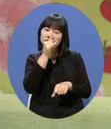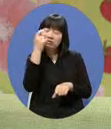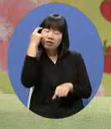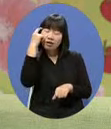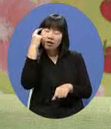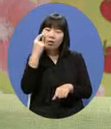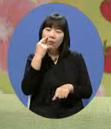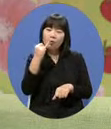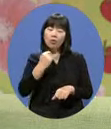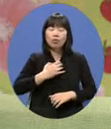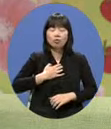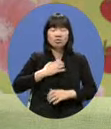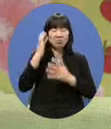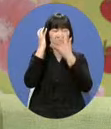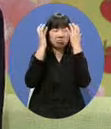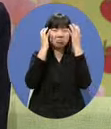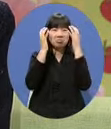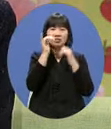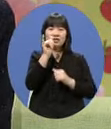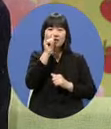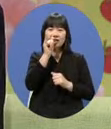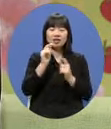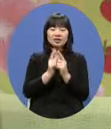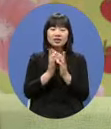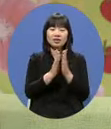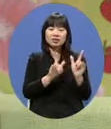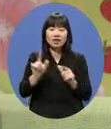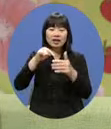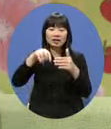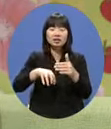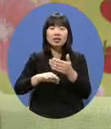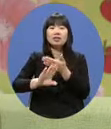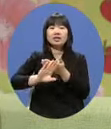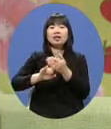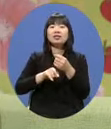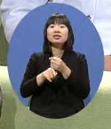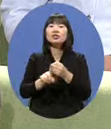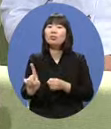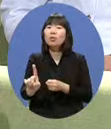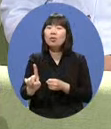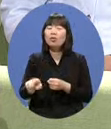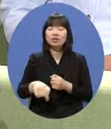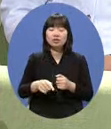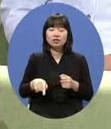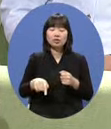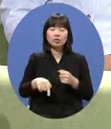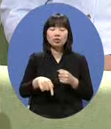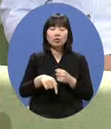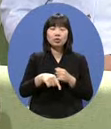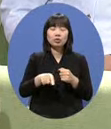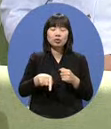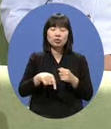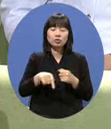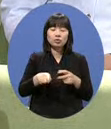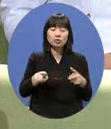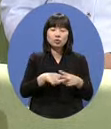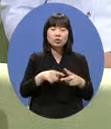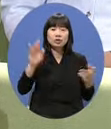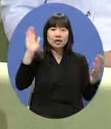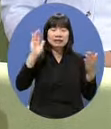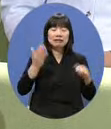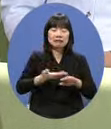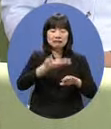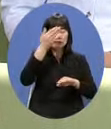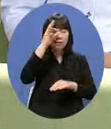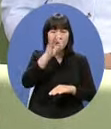걱정이 되기 시작하고 헷갈린단 말이에요 선생님 실제 생활에서 어떻게 다른가요 그니까 초등학생 이제 이상 되면은 가끔 엄마들이 어